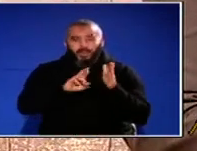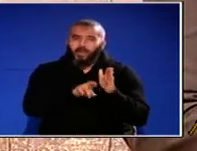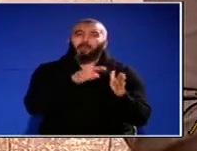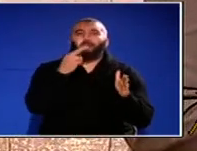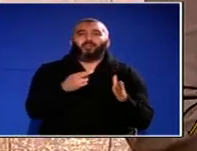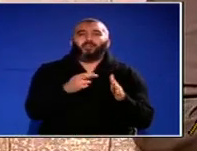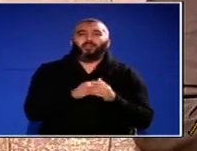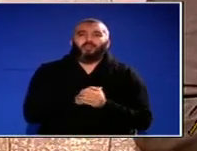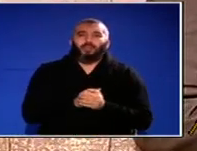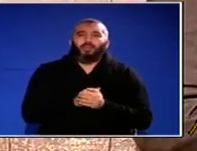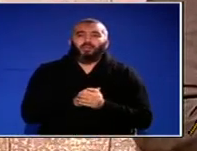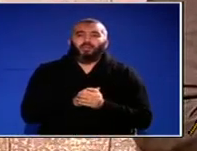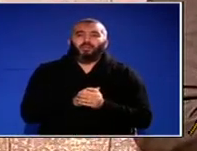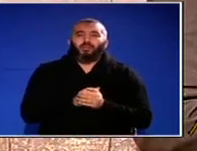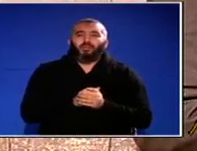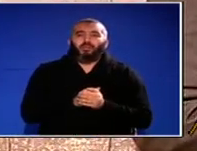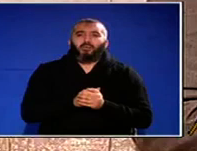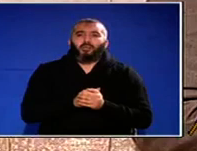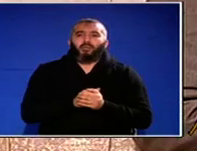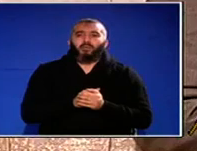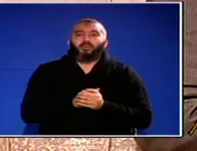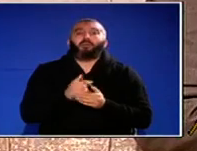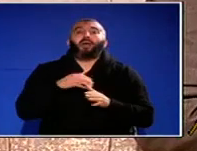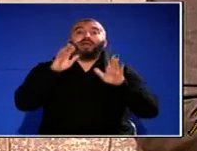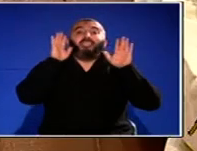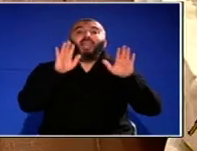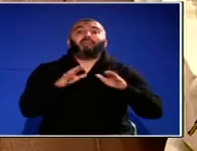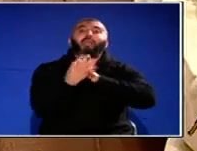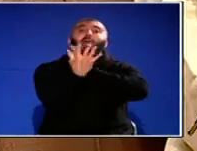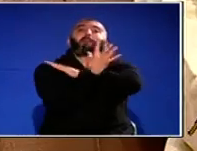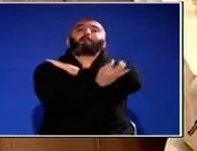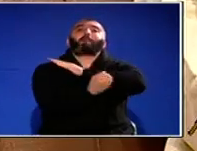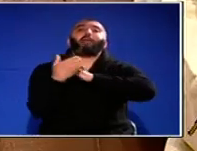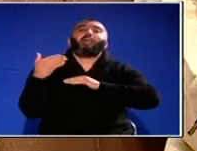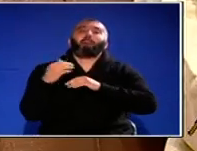الطيب. تفوتني ركعه وين؟ في صلاه المغرب. ايوه.